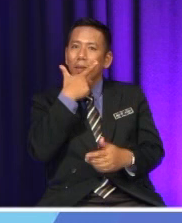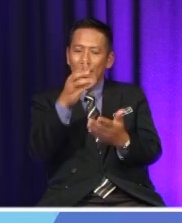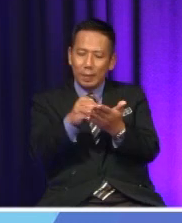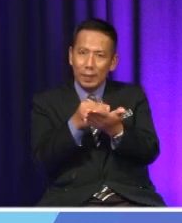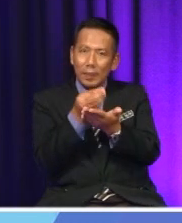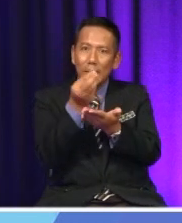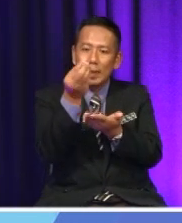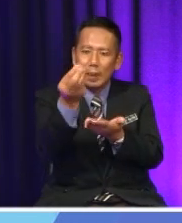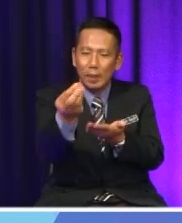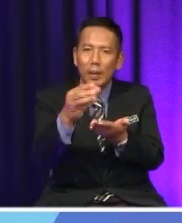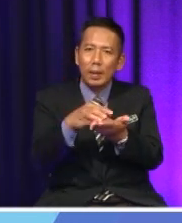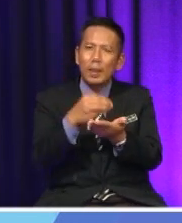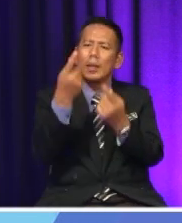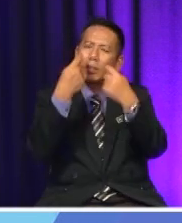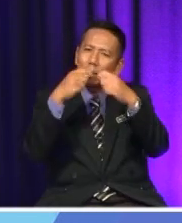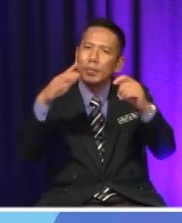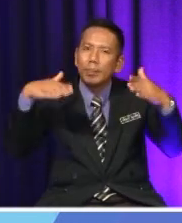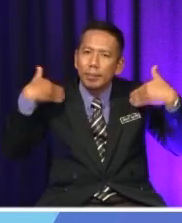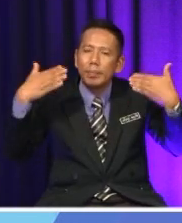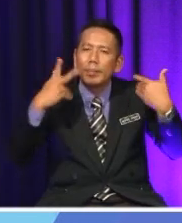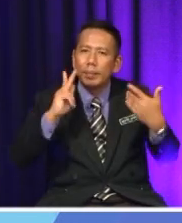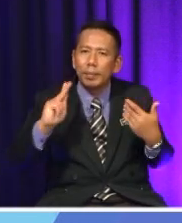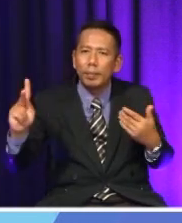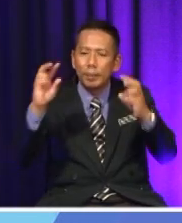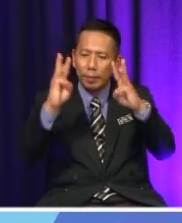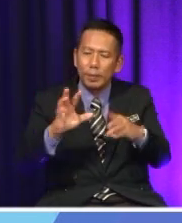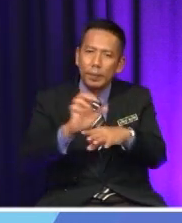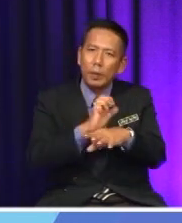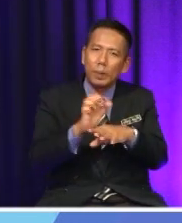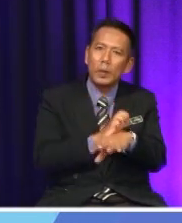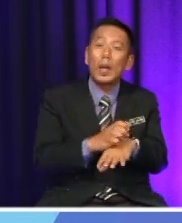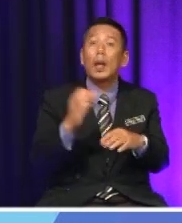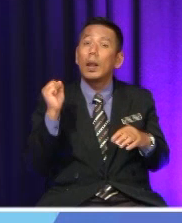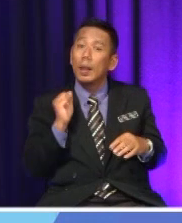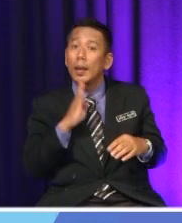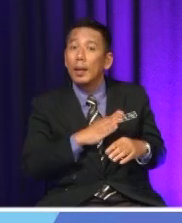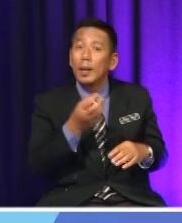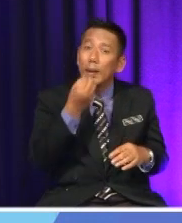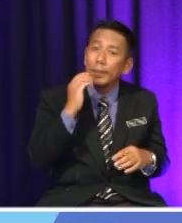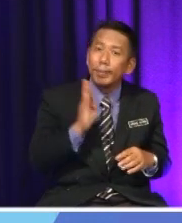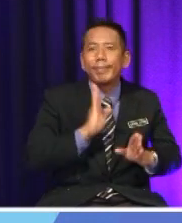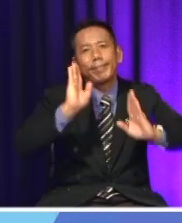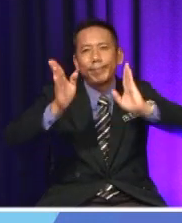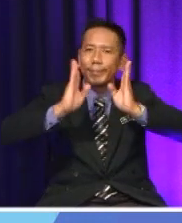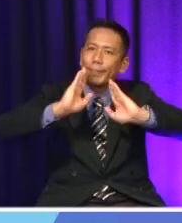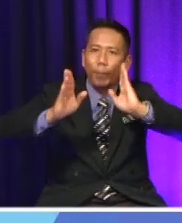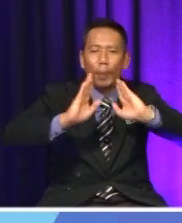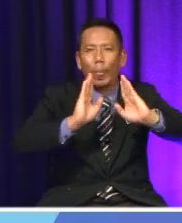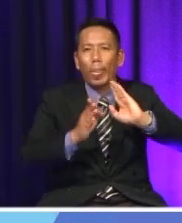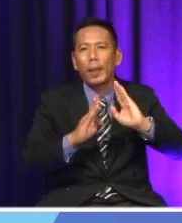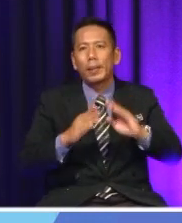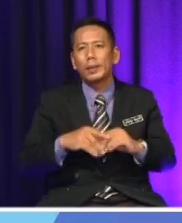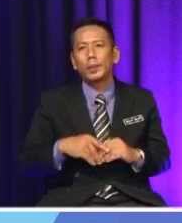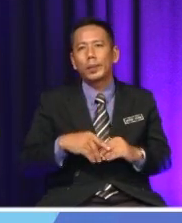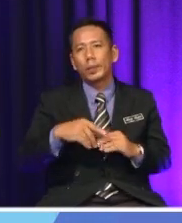cube menggembirakan hati wagema sambil makan sambil kita bersembang berkomunikasi ya jadi keadaan itu